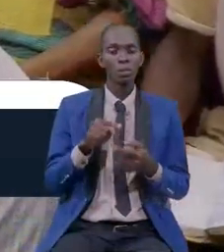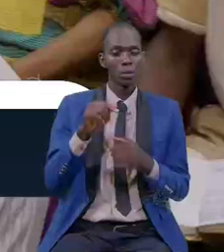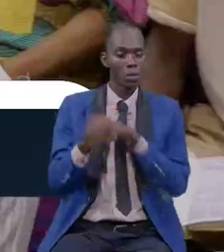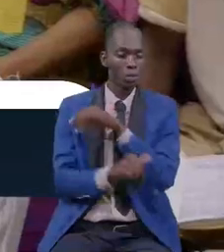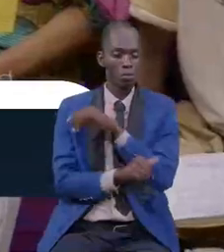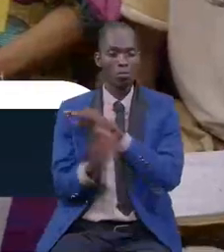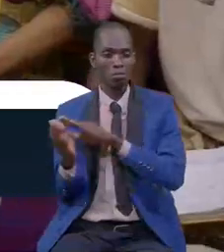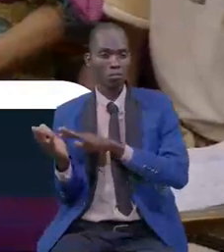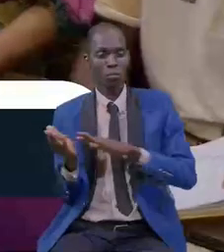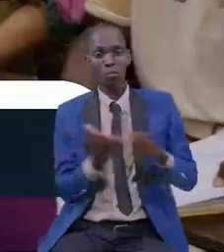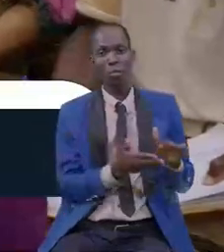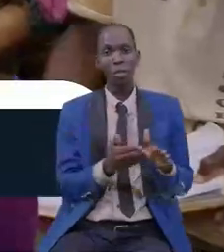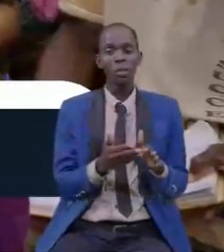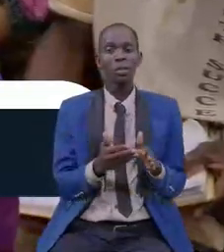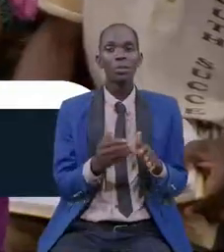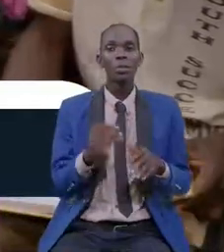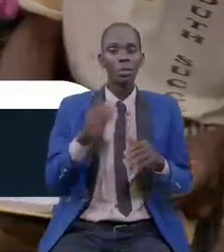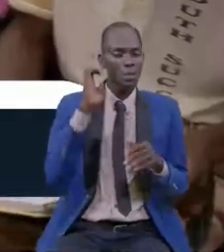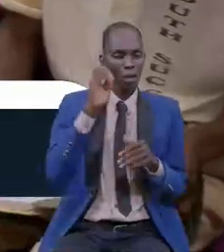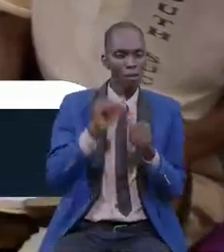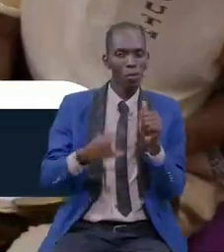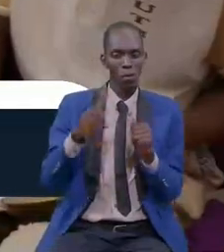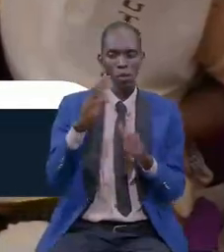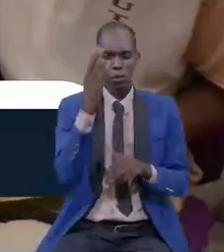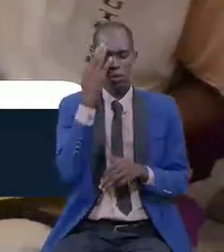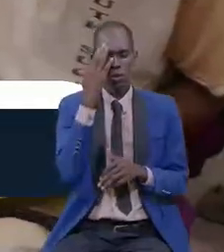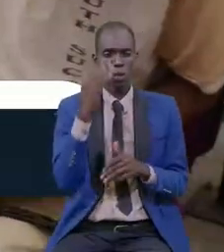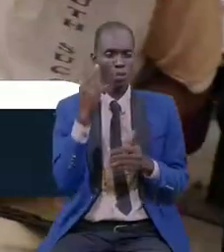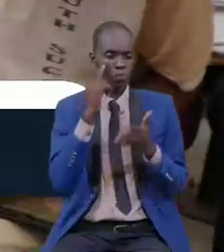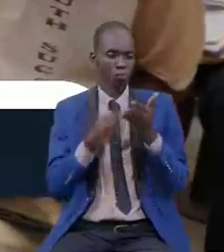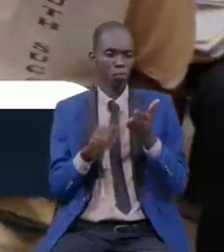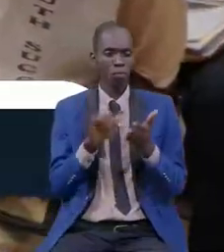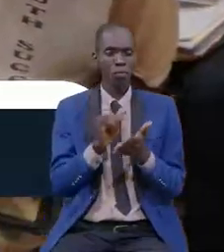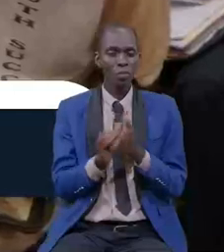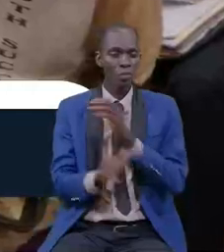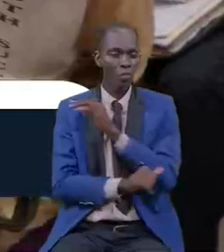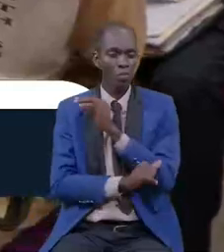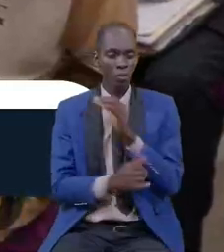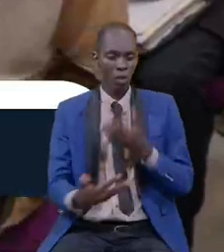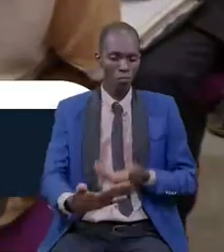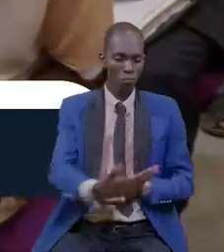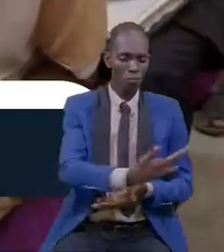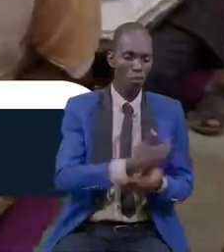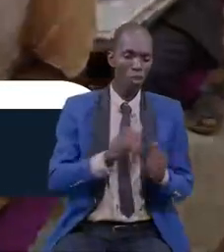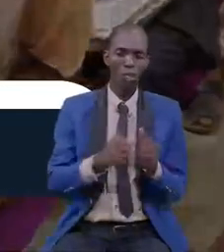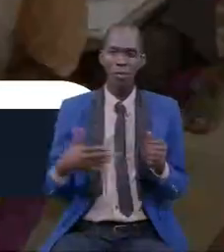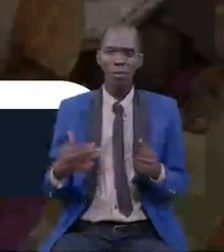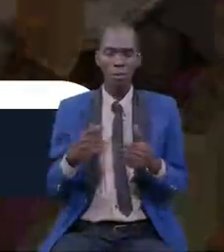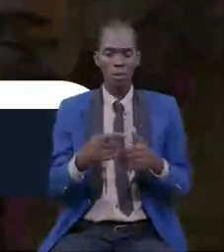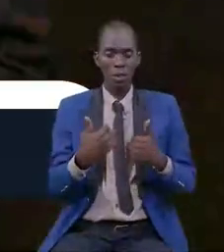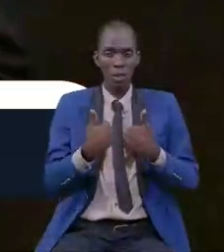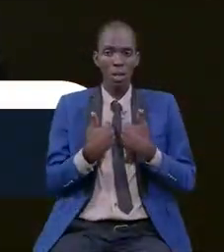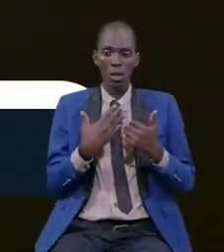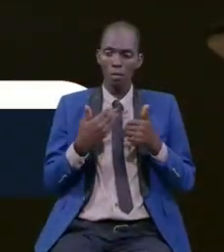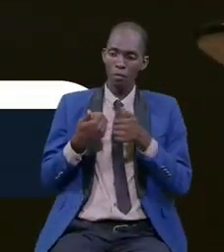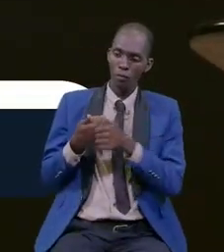cald dans le pays dur et qu'il a pris tout ce qu'il avait et qu'il était sorti pour aller dans la direction